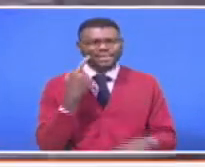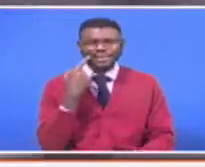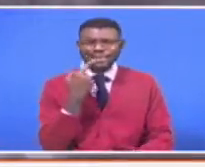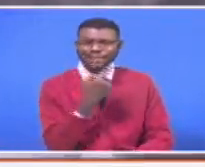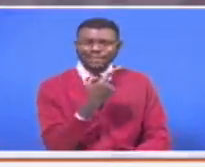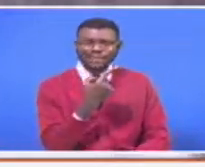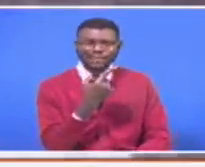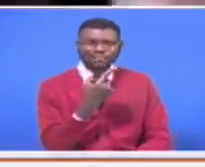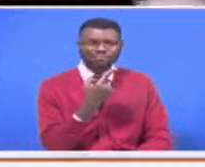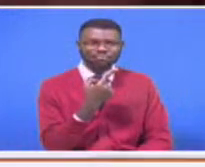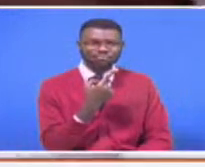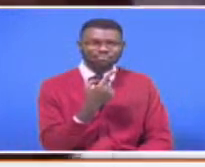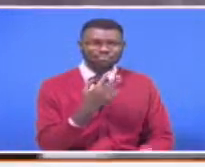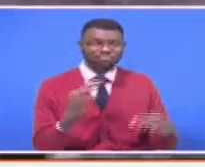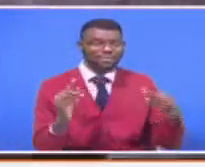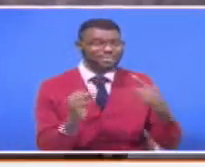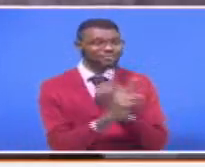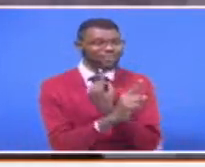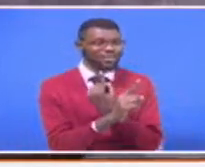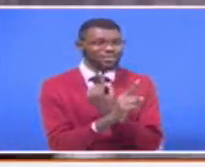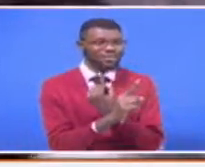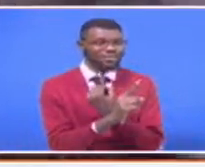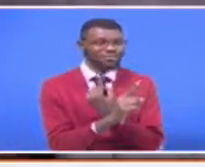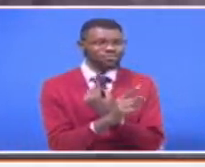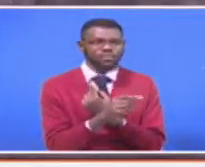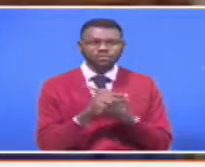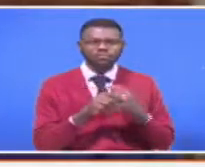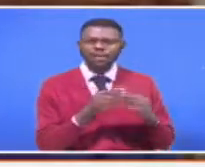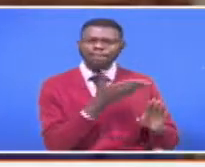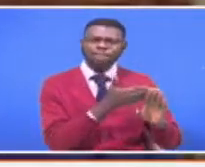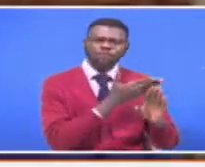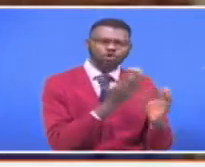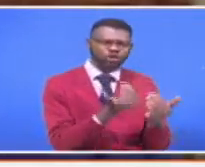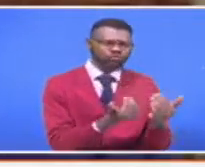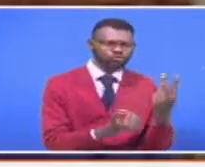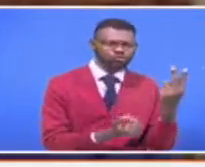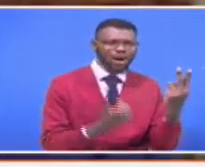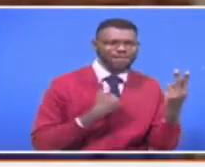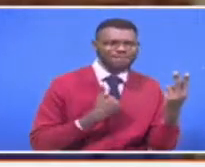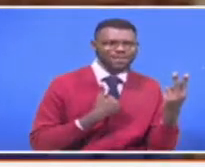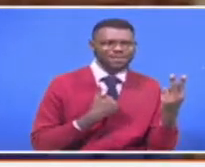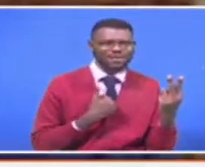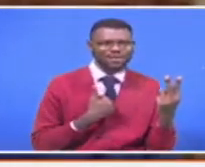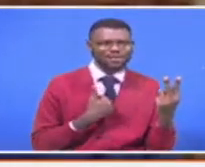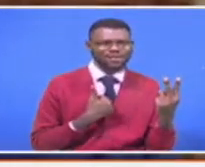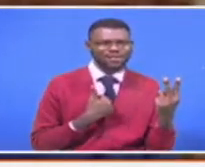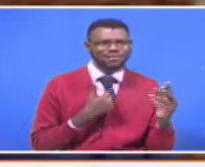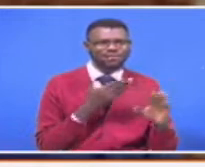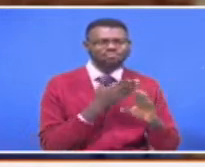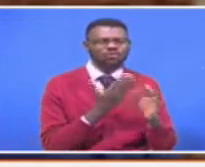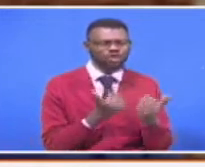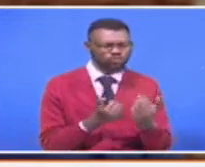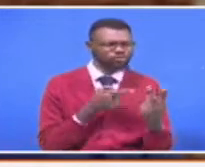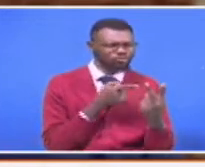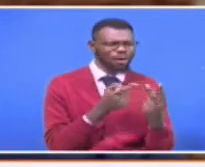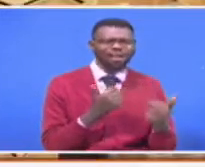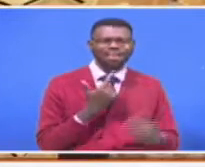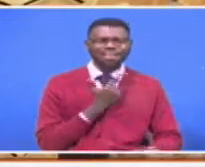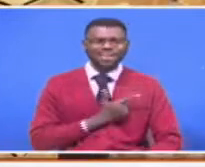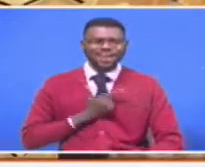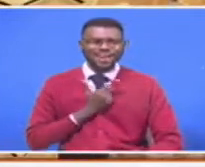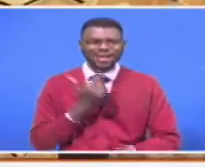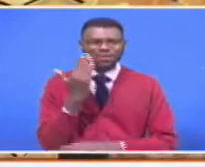tofauti kabisa ikilinganishwa na wanawe wawili wa kwanza. Hawa wawili naweza sema hawa walikuwa na bahati,